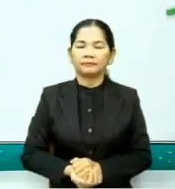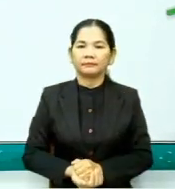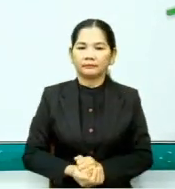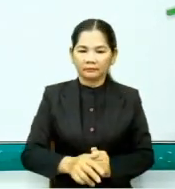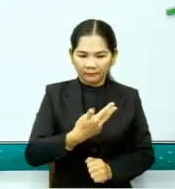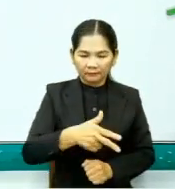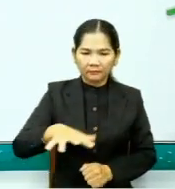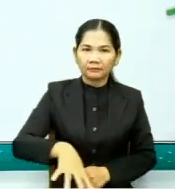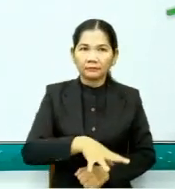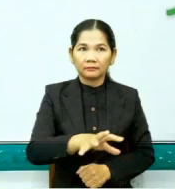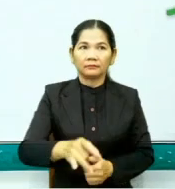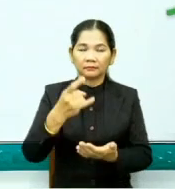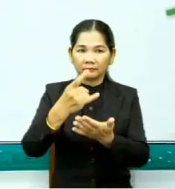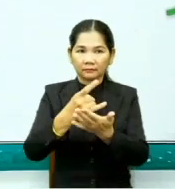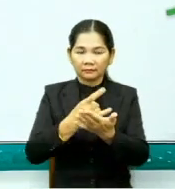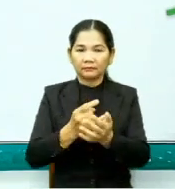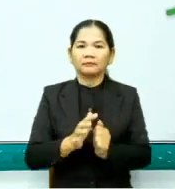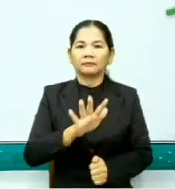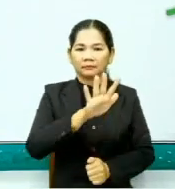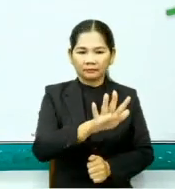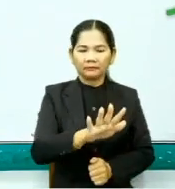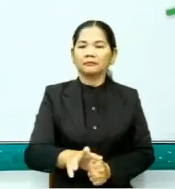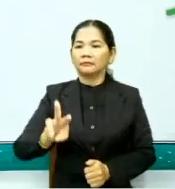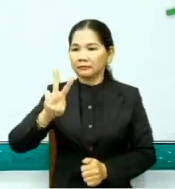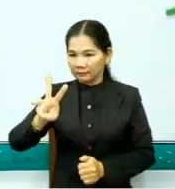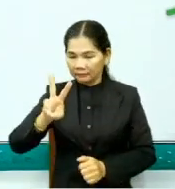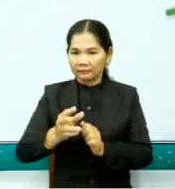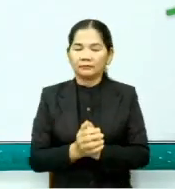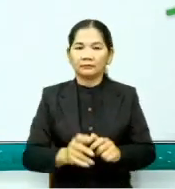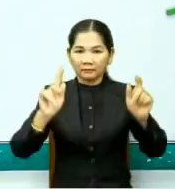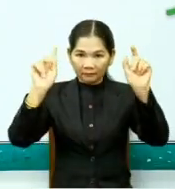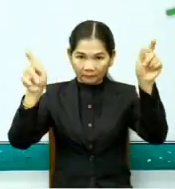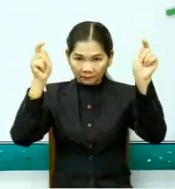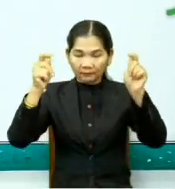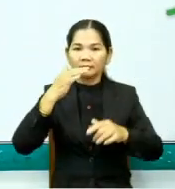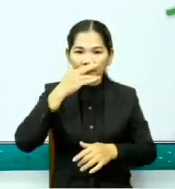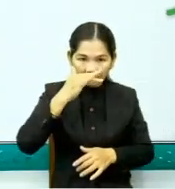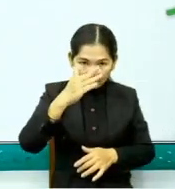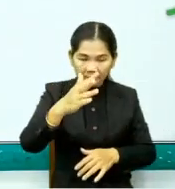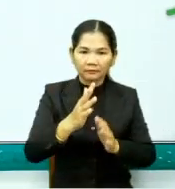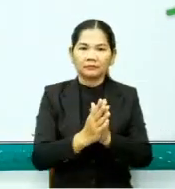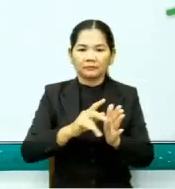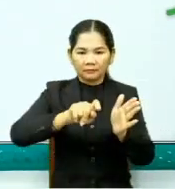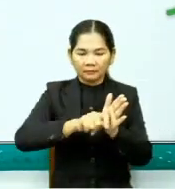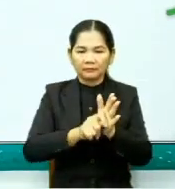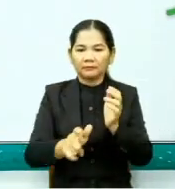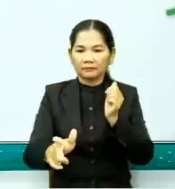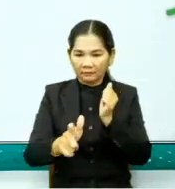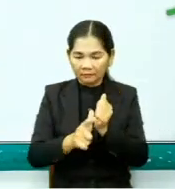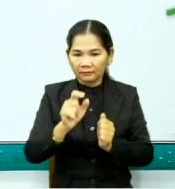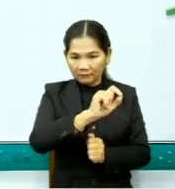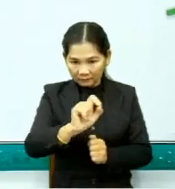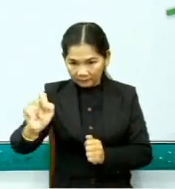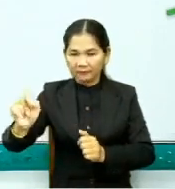phía xa khám ai mê riêng tì hà sập bấy bấm sạ mật khlâm xa rông xóm